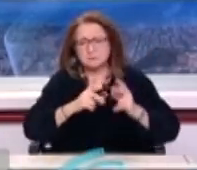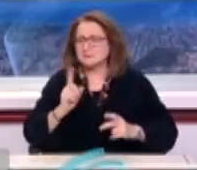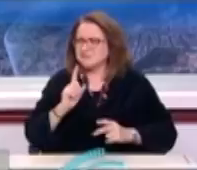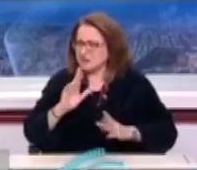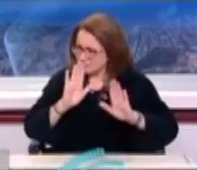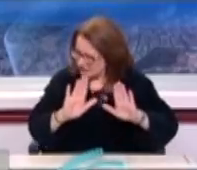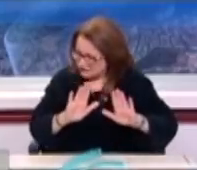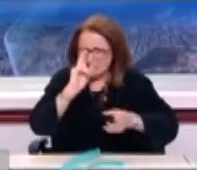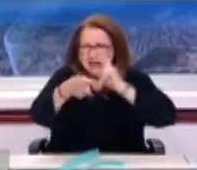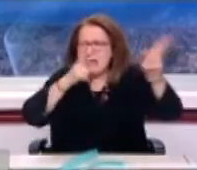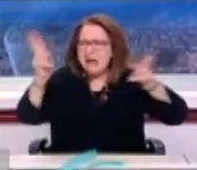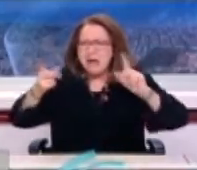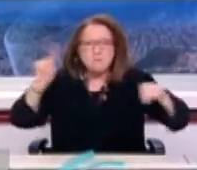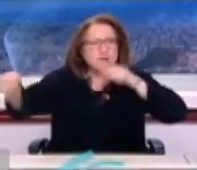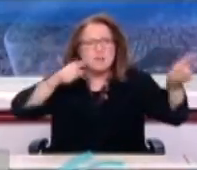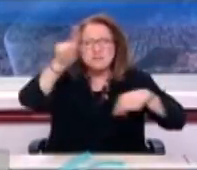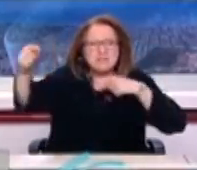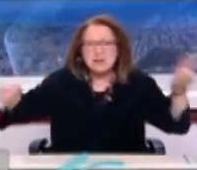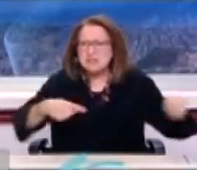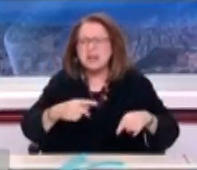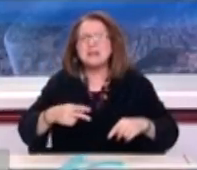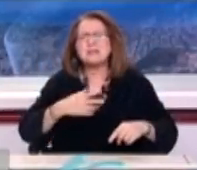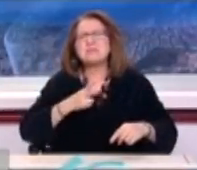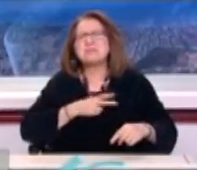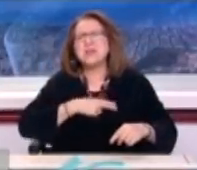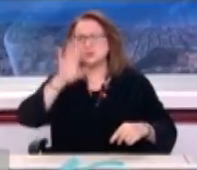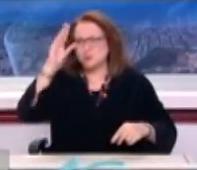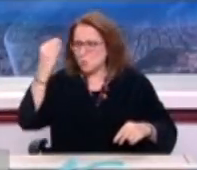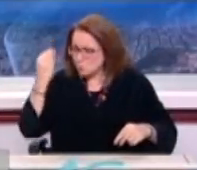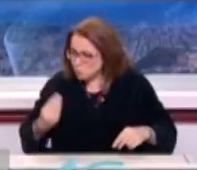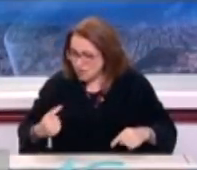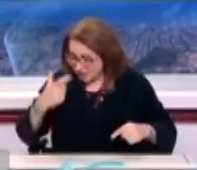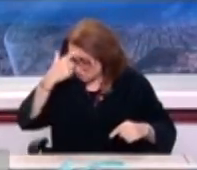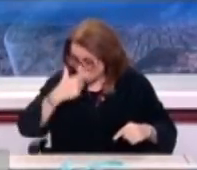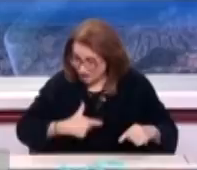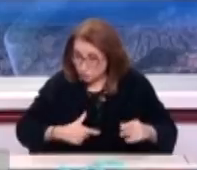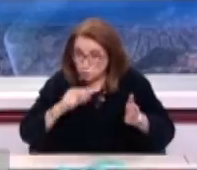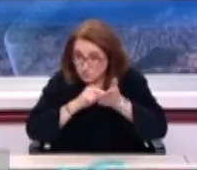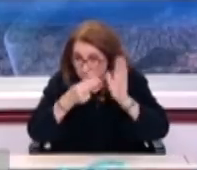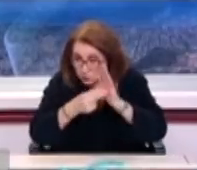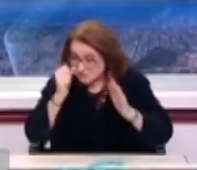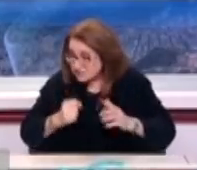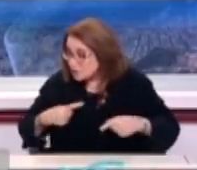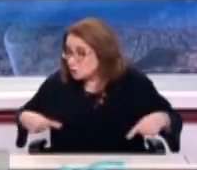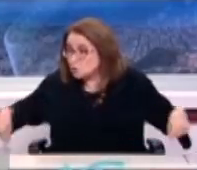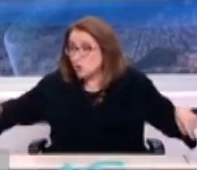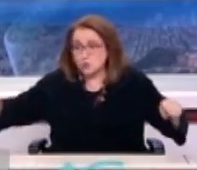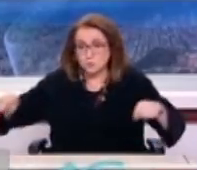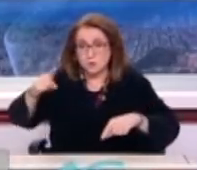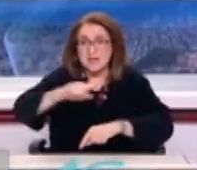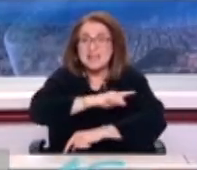να πανικοβάλλουν τον κόσμο και να μιλούν για τρύπες και ελλείμματα στο σύστημα υγείας της χώρας, το οποίο πιέζεται αφόρητα και με αυτοθυσία των